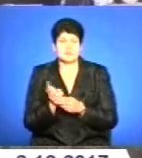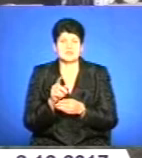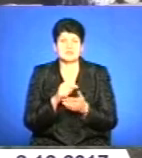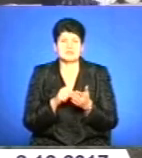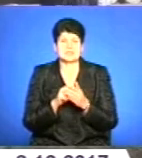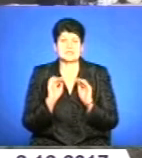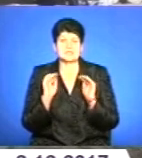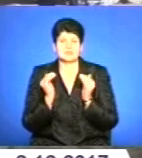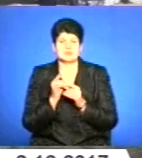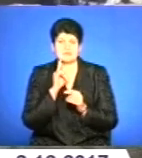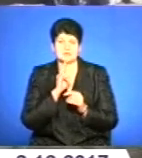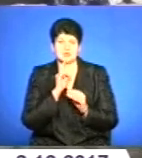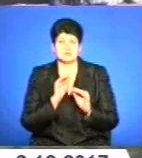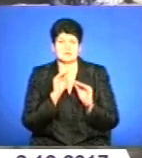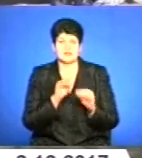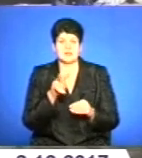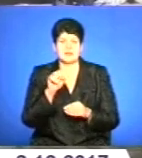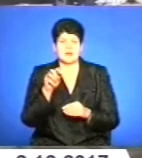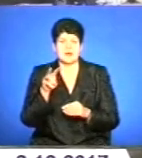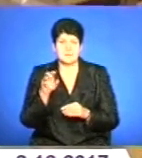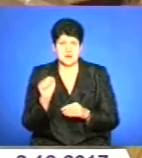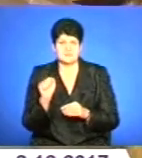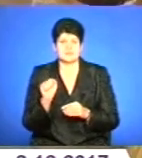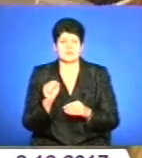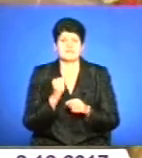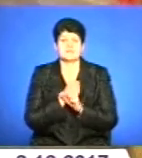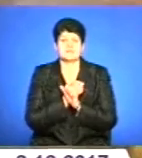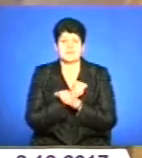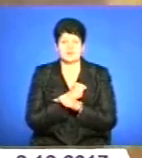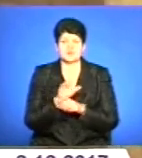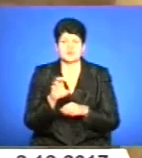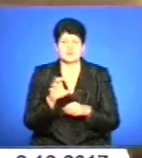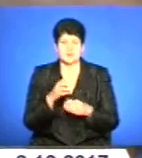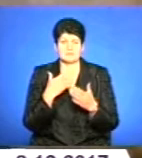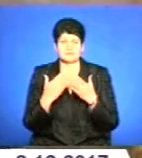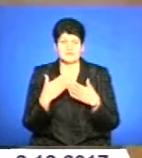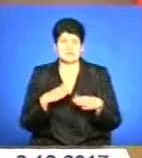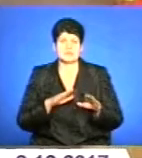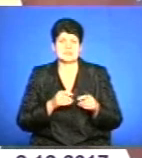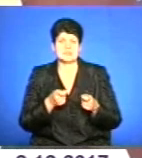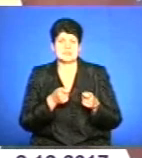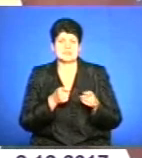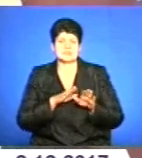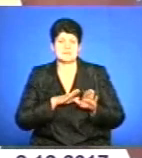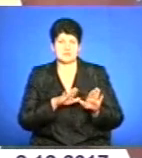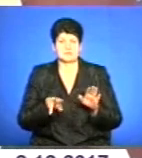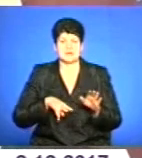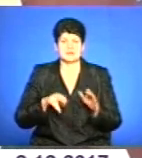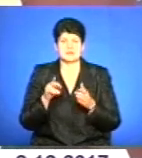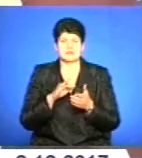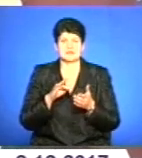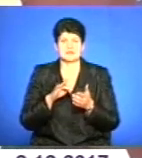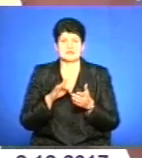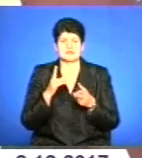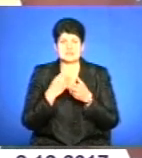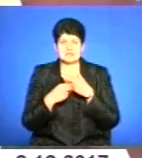стадіон, де тимчасово розмістили ламу, верблюда та собаку, і поспілкувалися з замісником директора цирку, яка залишилася у Хоросткові,